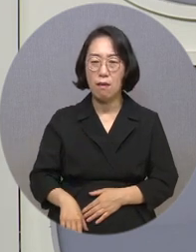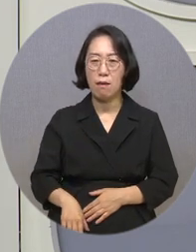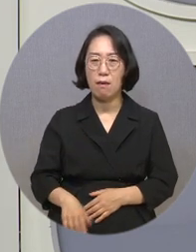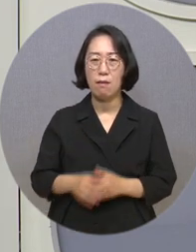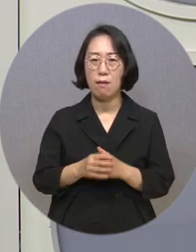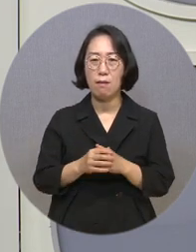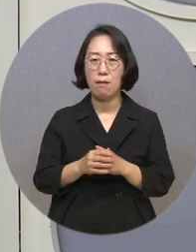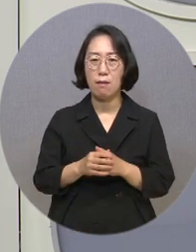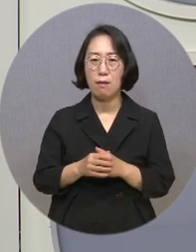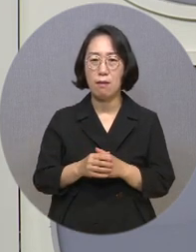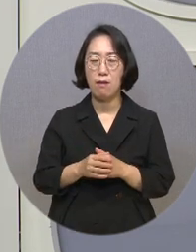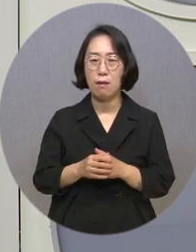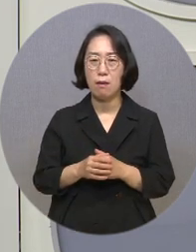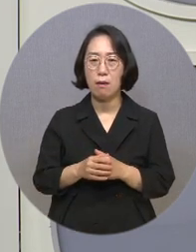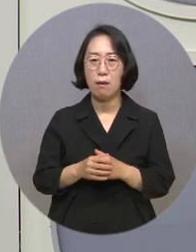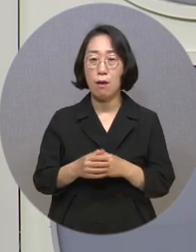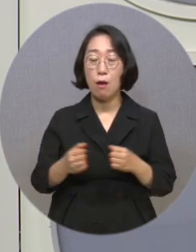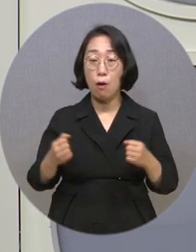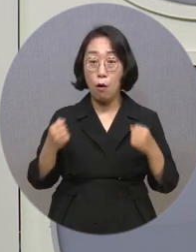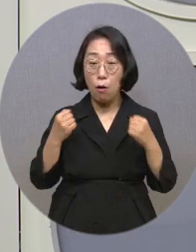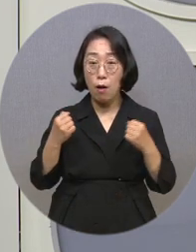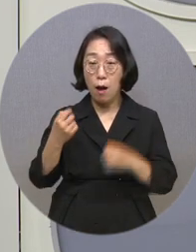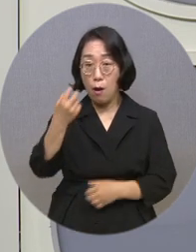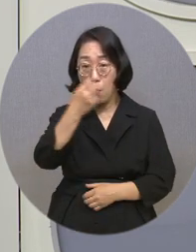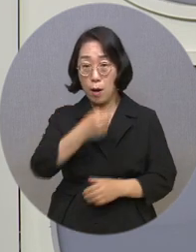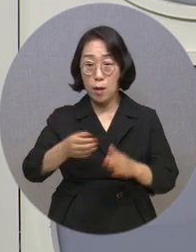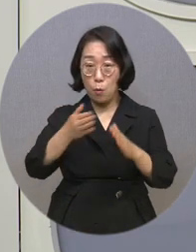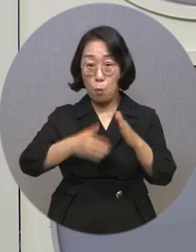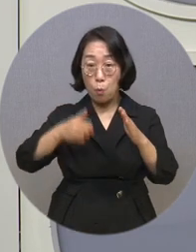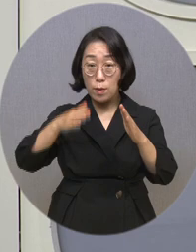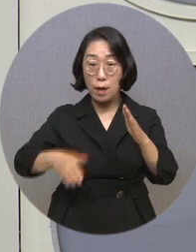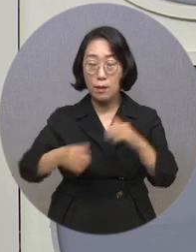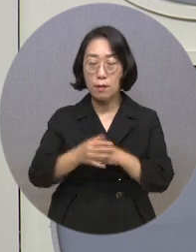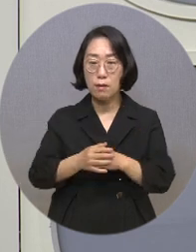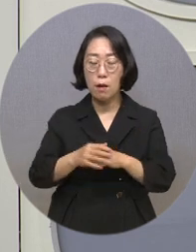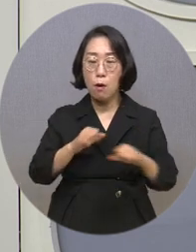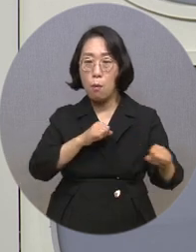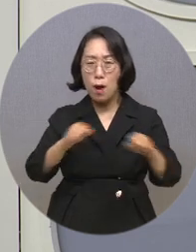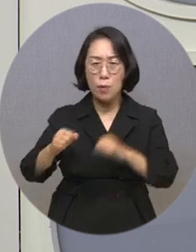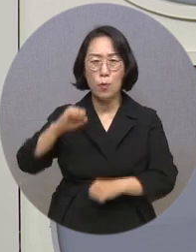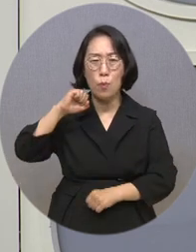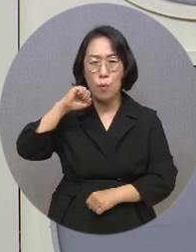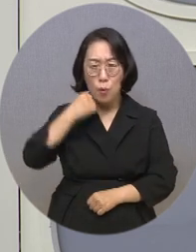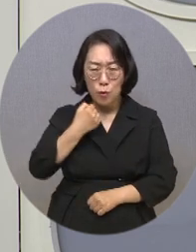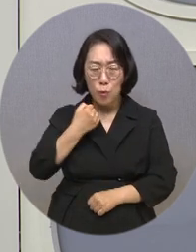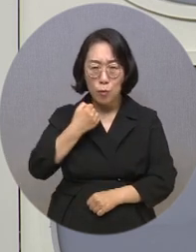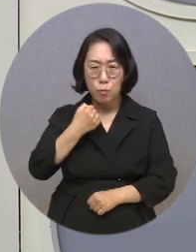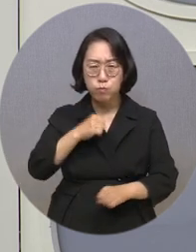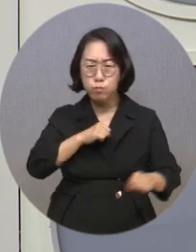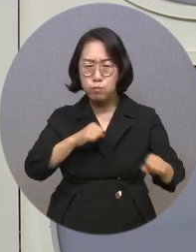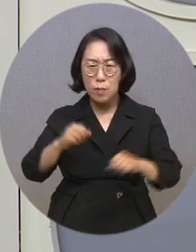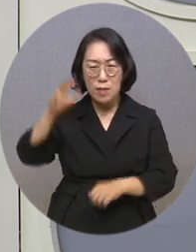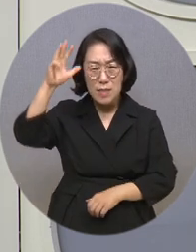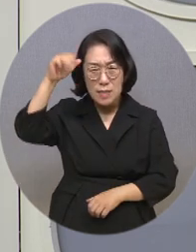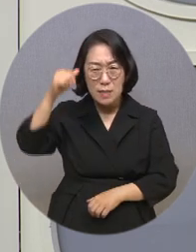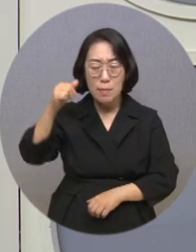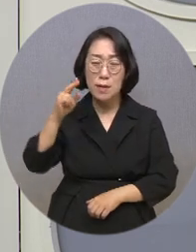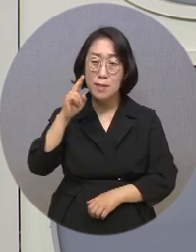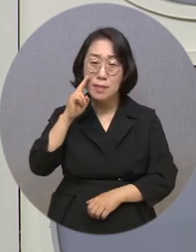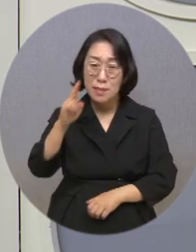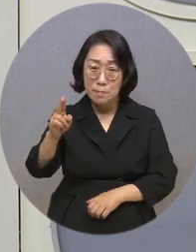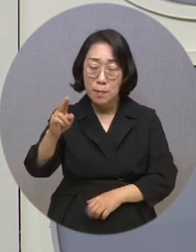건보예요. 건강관리공단에서는 진짜 움직일 수 없을 때 치매가 아주 심할 때만 등급을